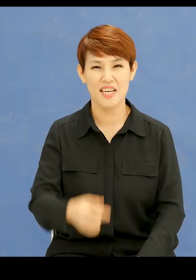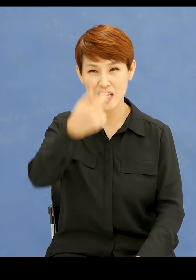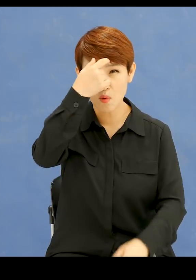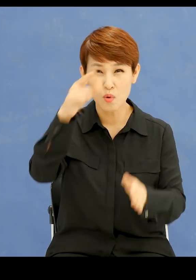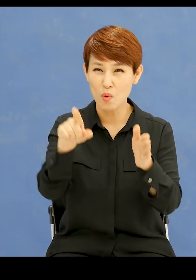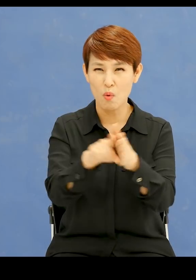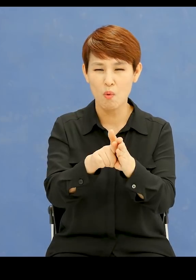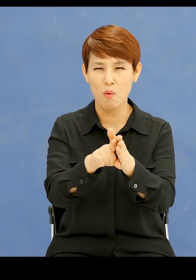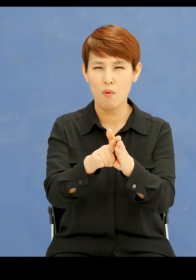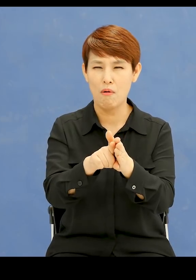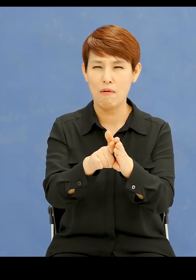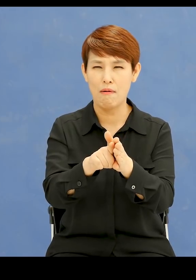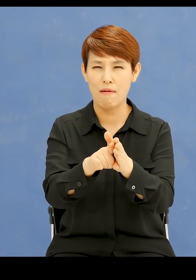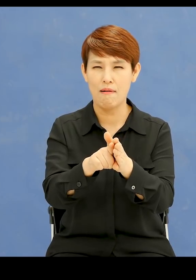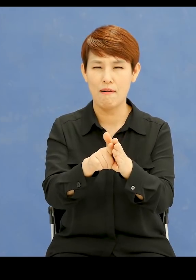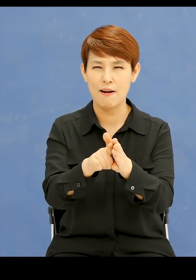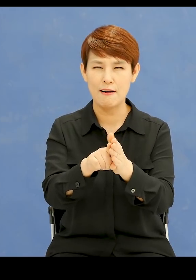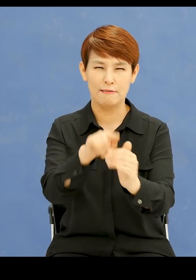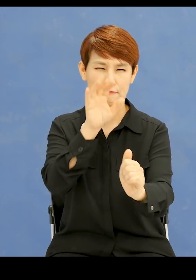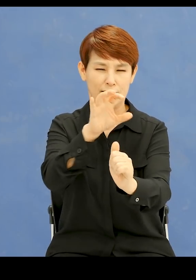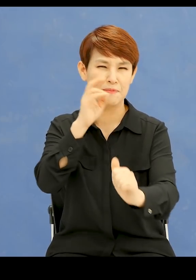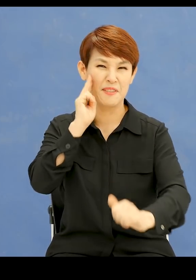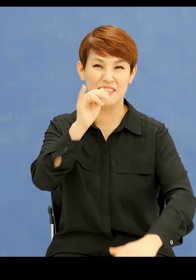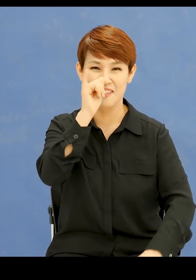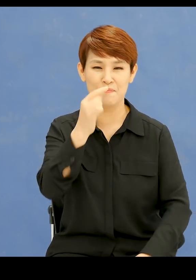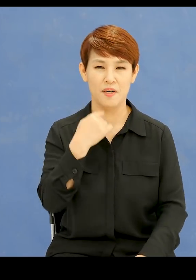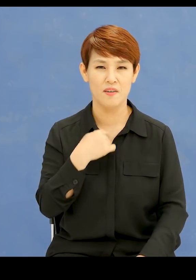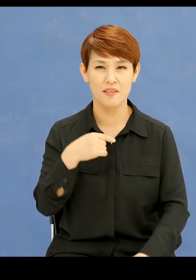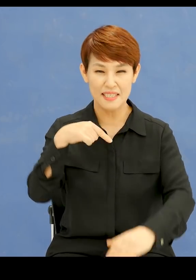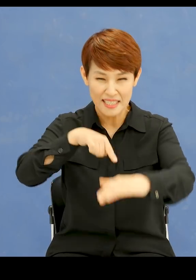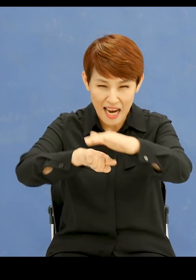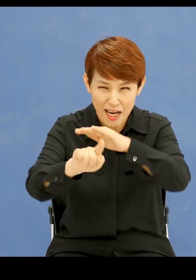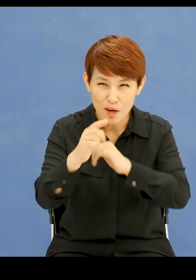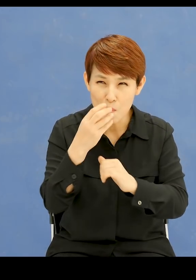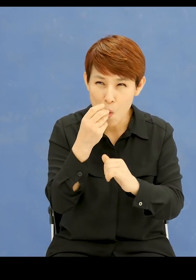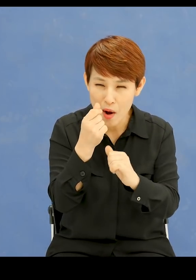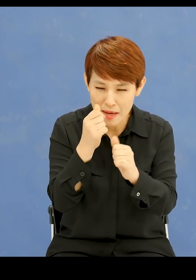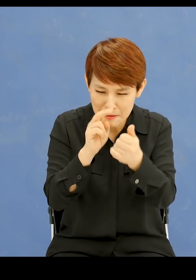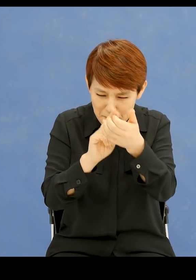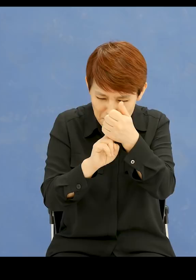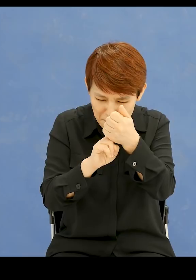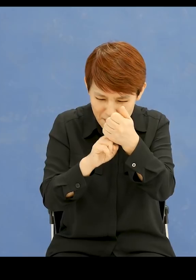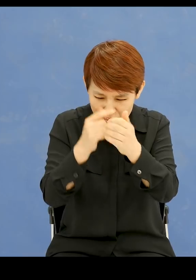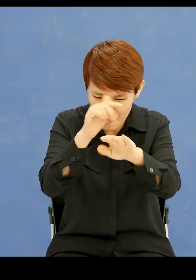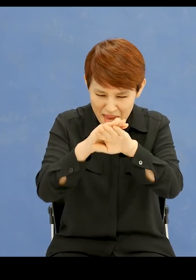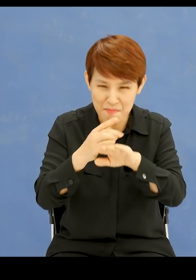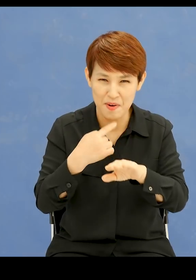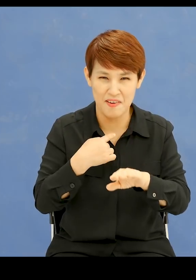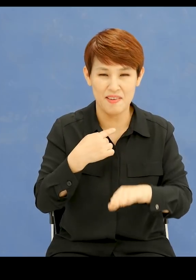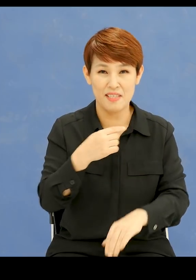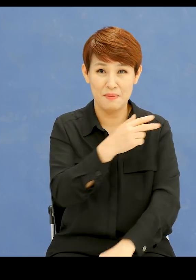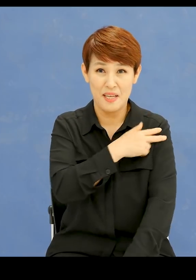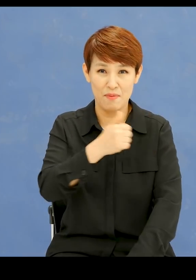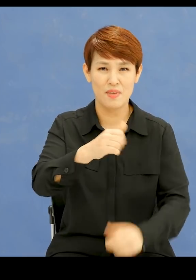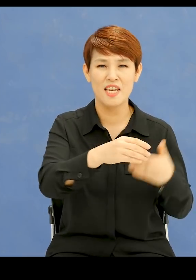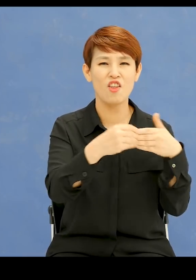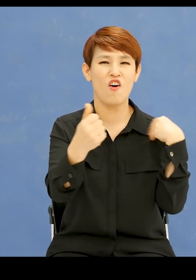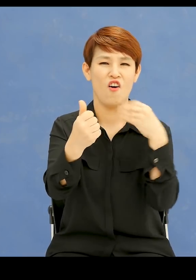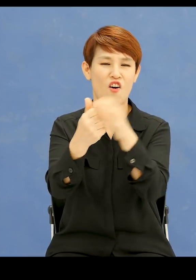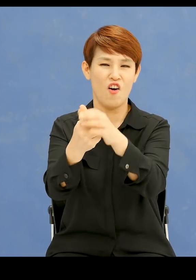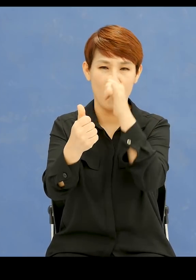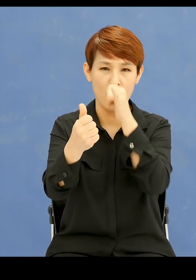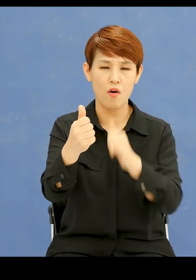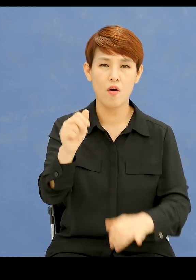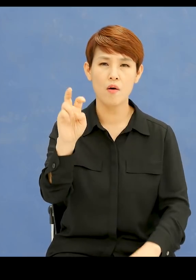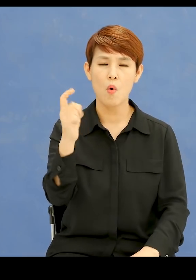분위기가 지하에서 몰래 예배를 드렸고, 근데 이 집사님은 좀 리더였던 것 같아요. 근데 그때